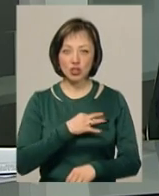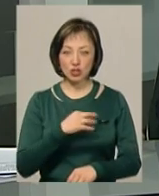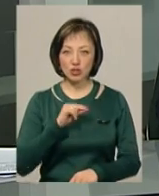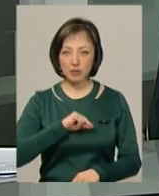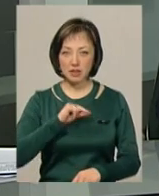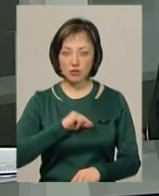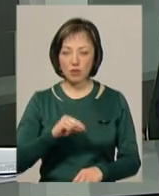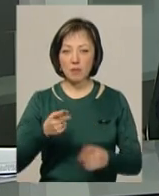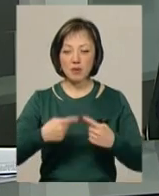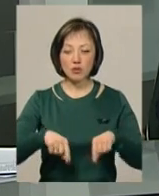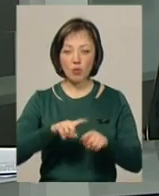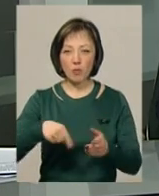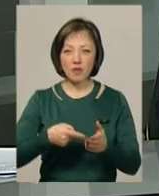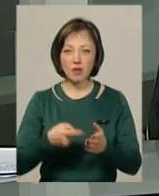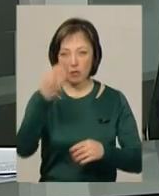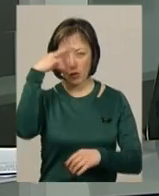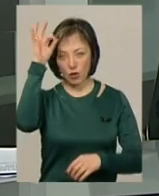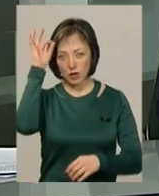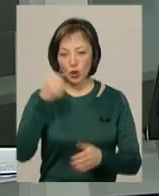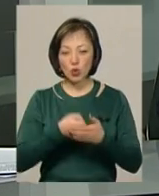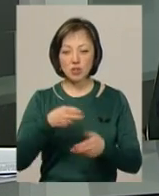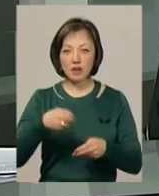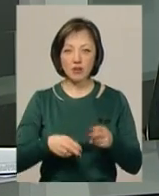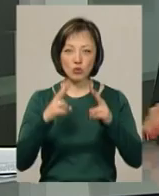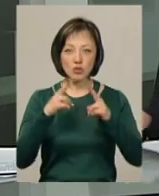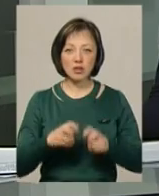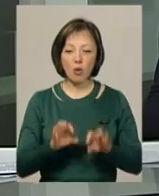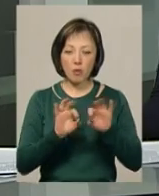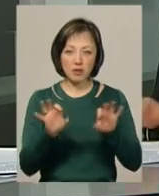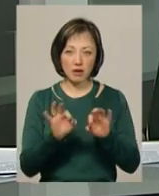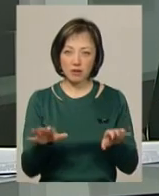відділку поліції до завершення слідчих дій від коментарів утримуються.